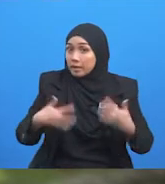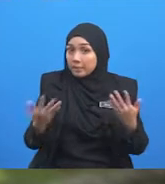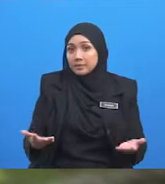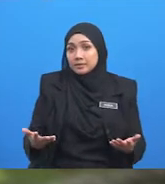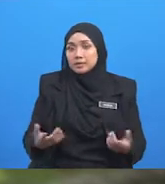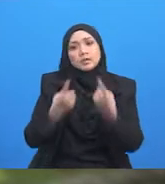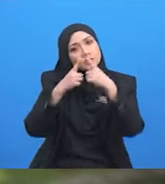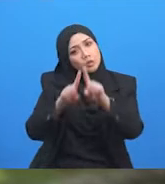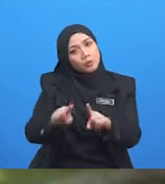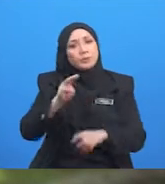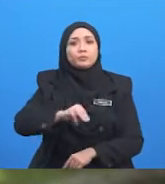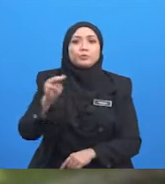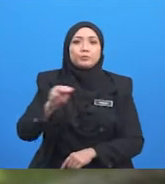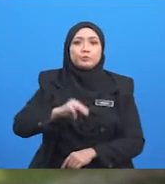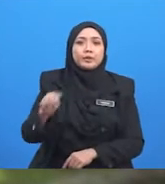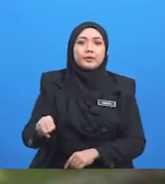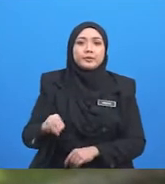Bagaimana jawapan murid-murid?